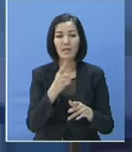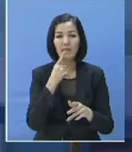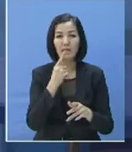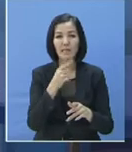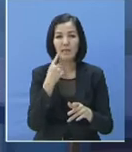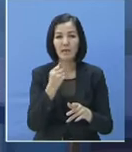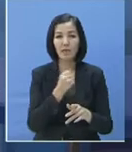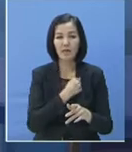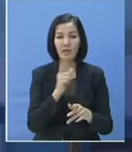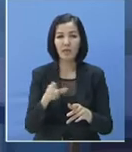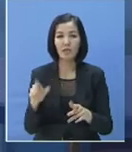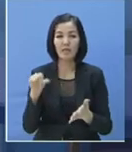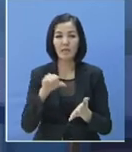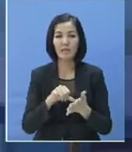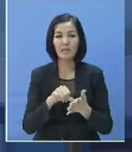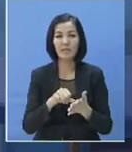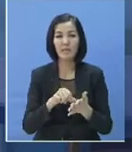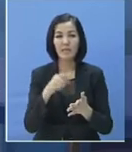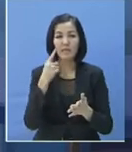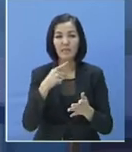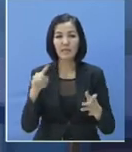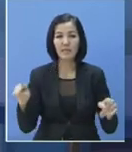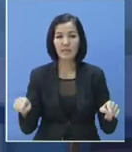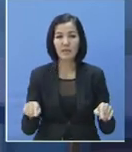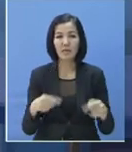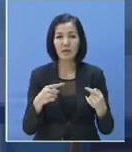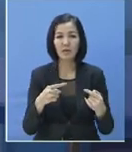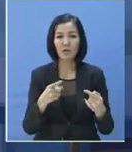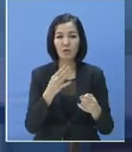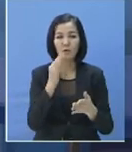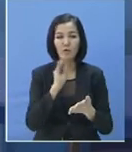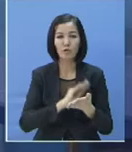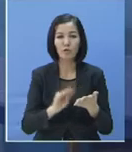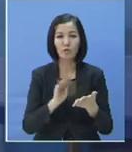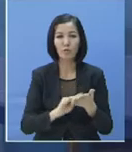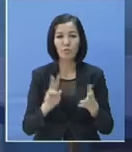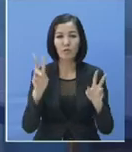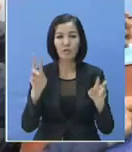қатысты. Рухымызды жаңғыртуда мемлекеттік тіл ұлттық жазу жайын ортаға салды.